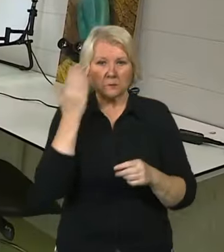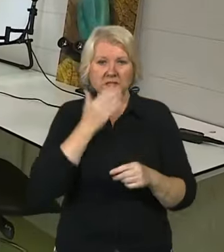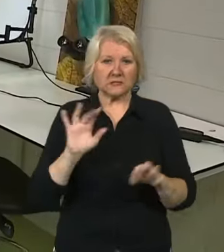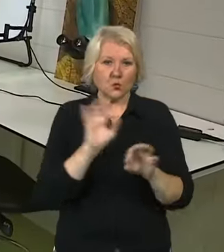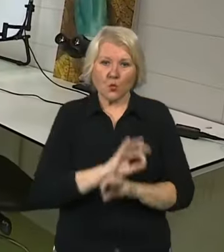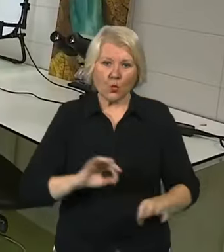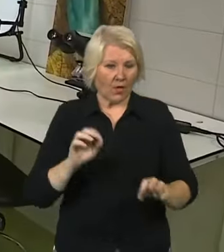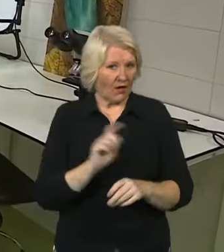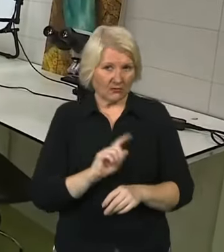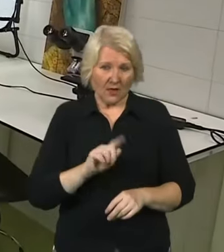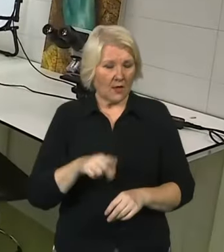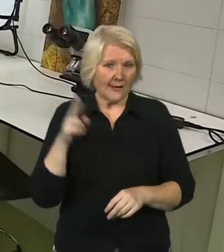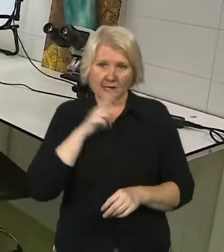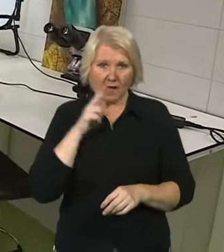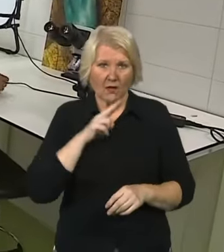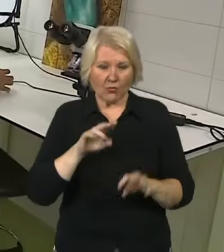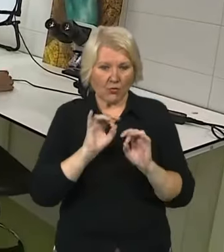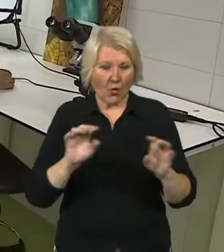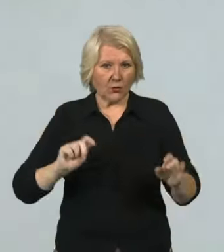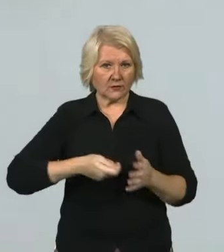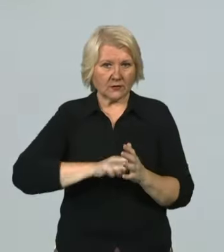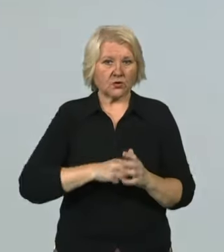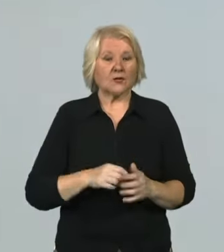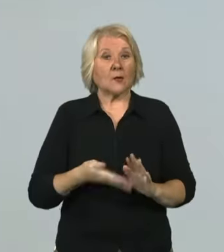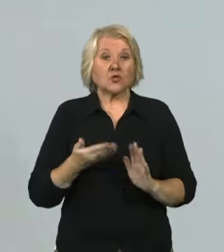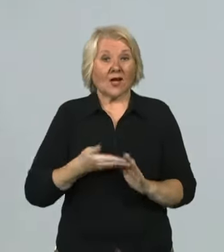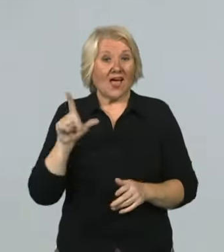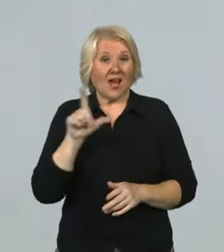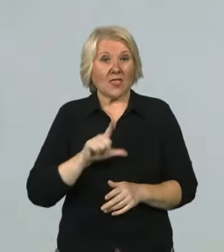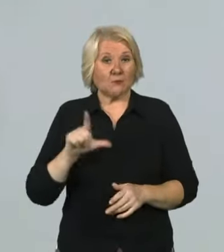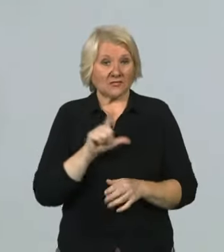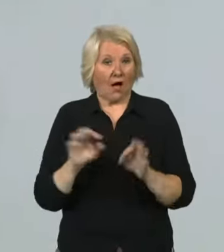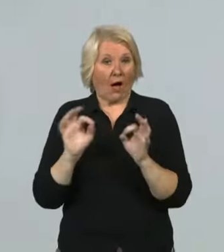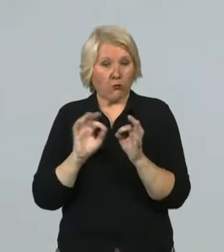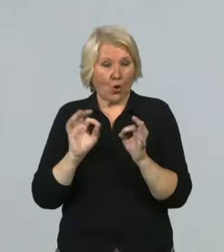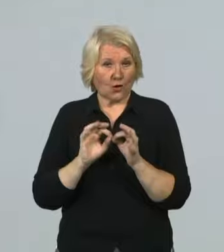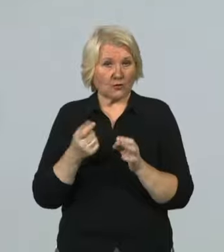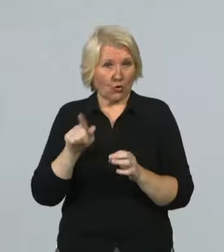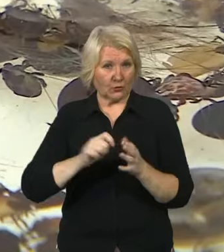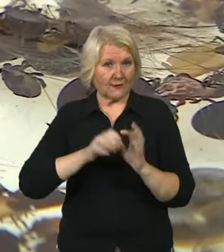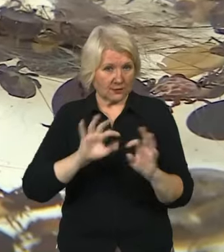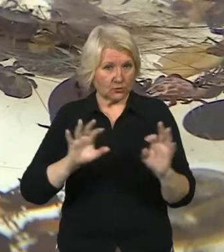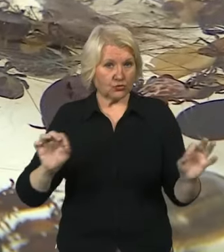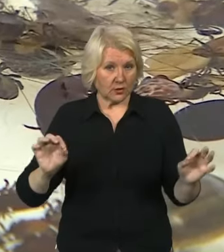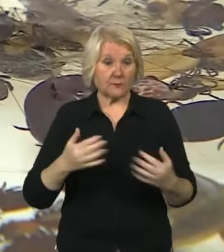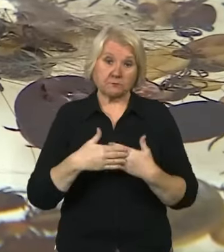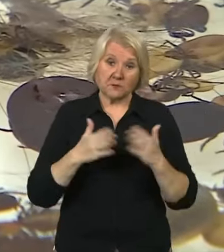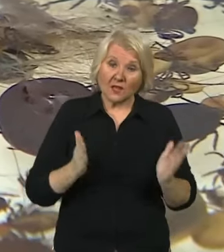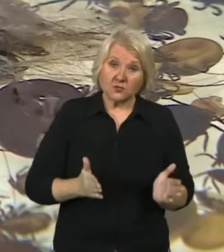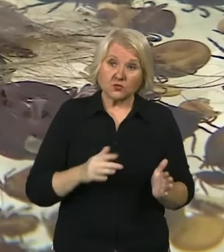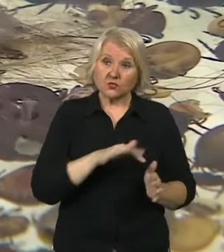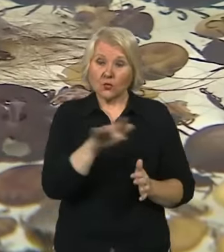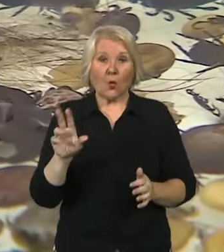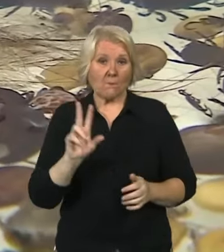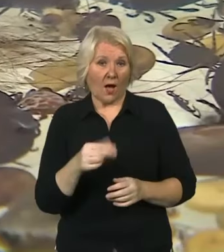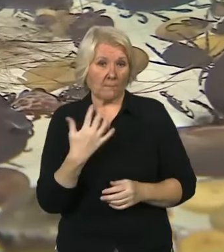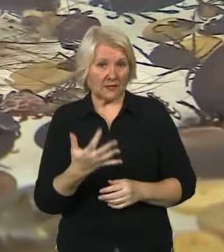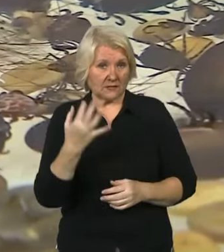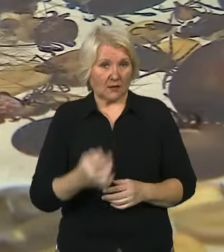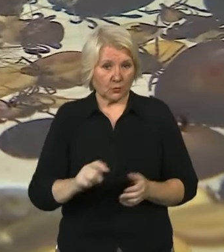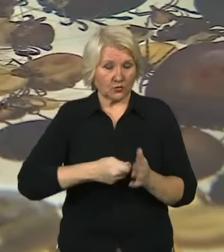podle odborníků nejvíc. Třeba limskou boreliózu, kterou rovněž klíšťata přenášejí, má ve městech až polovina z nich.